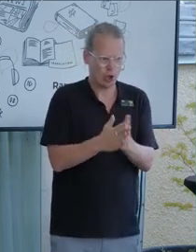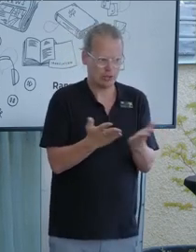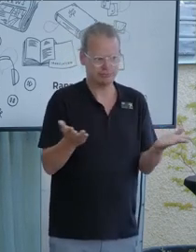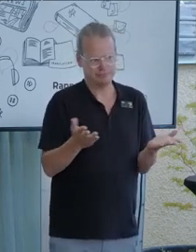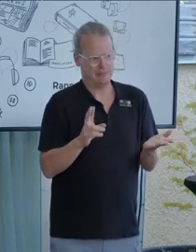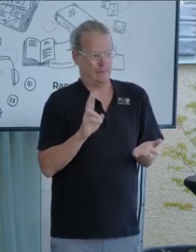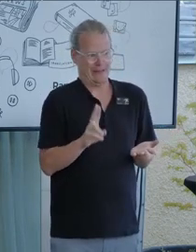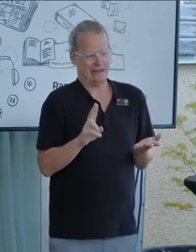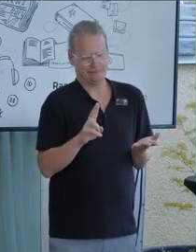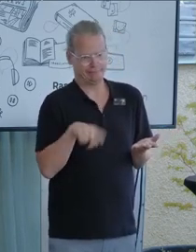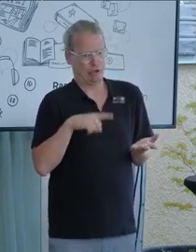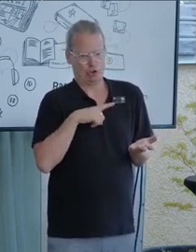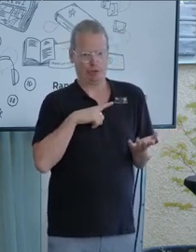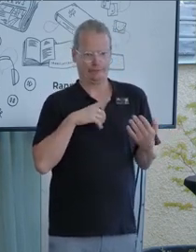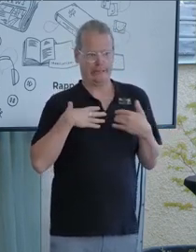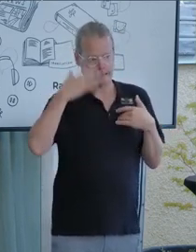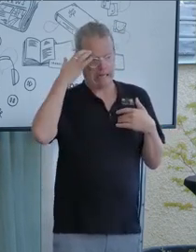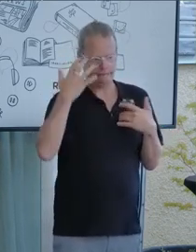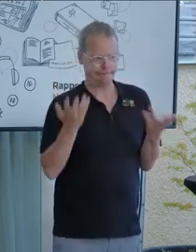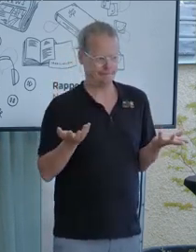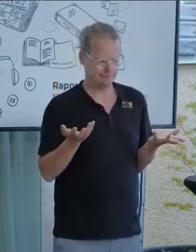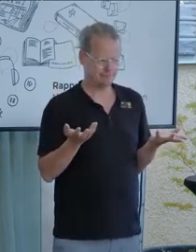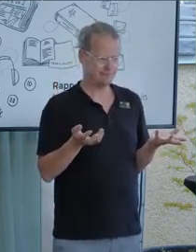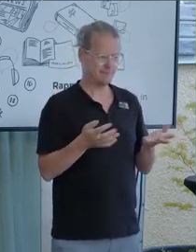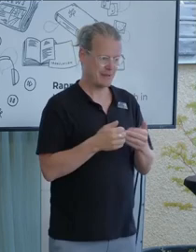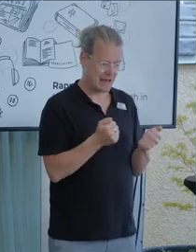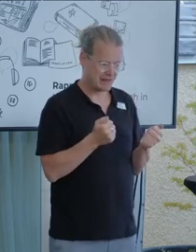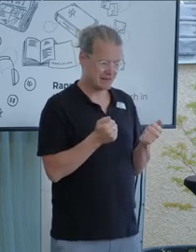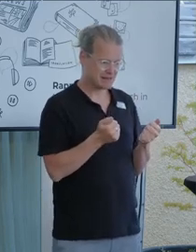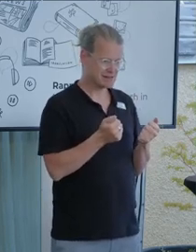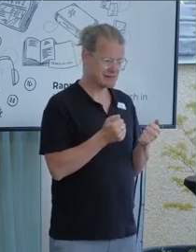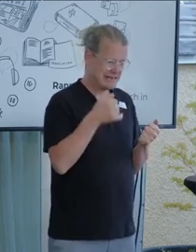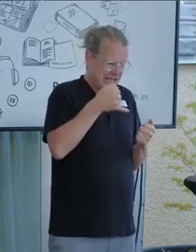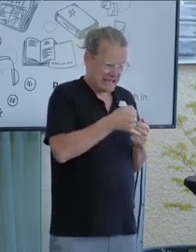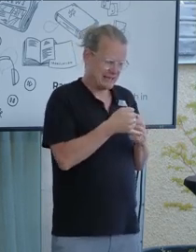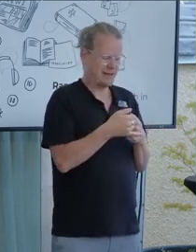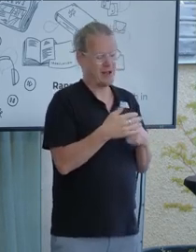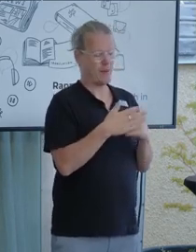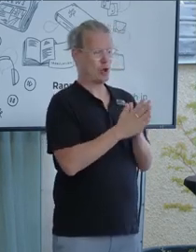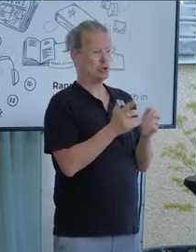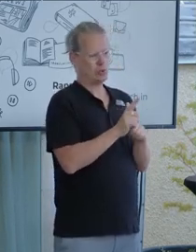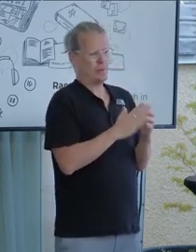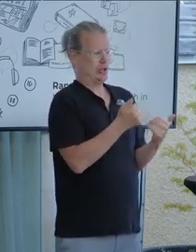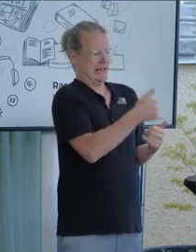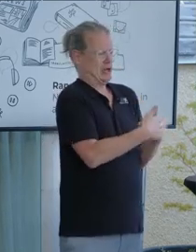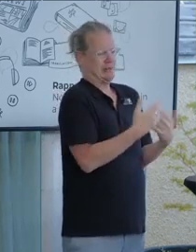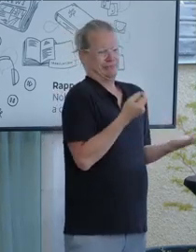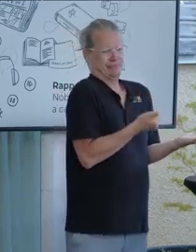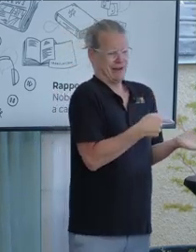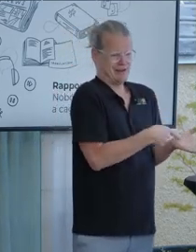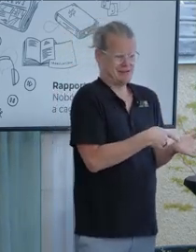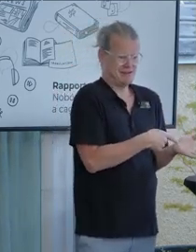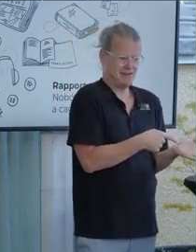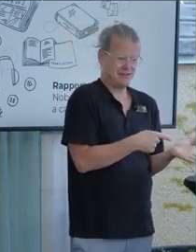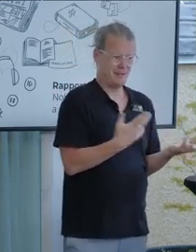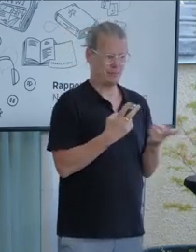däremot så är 17 romaner i stort sett ingenting. Det betyder ju inte att den mänskliga hjärnan är oväsentlig eller